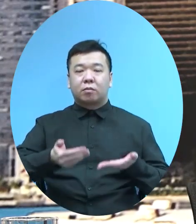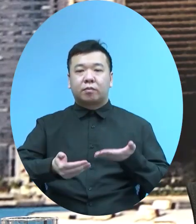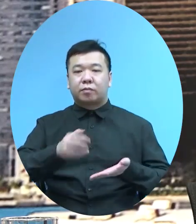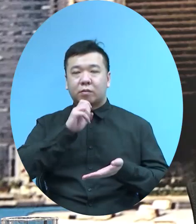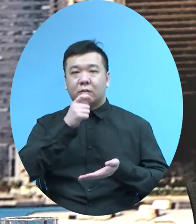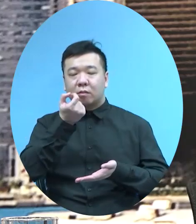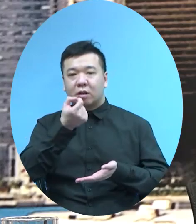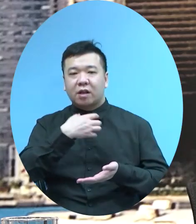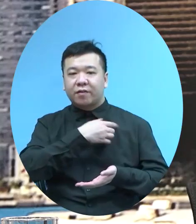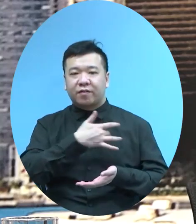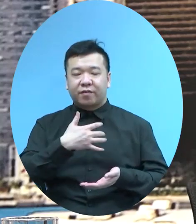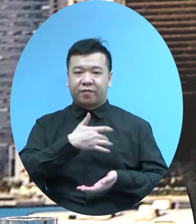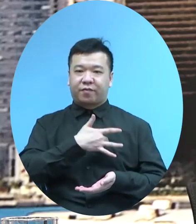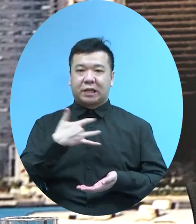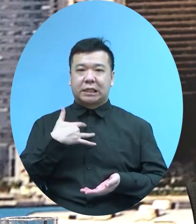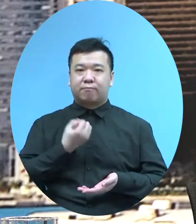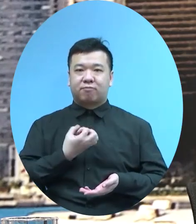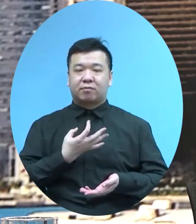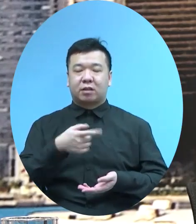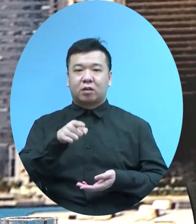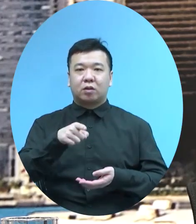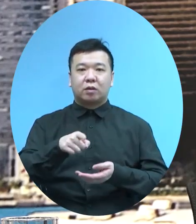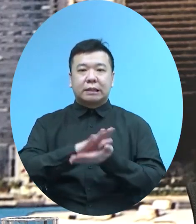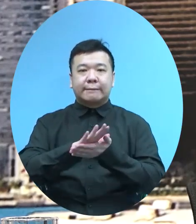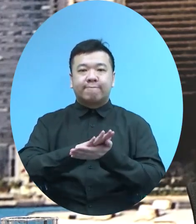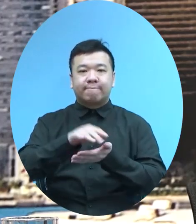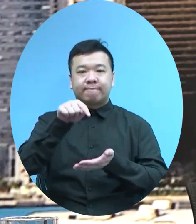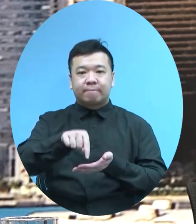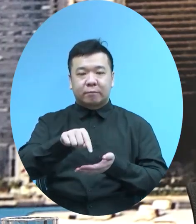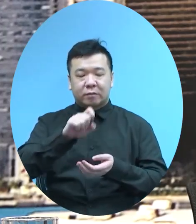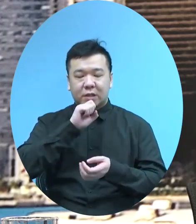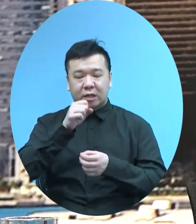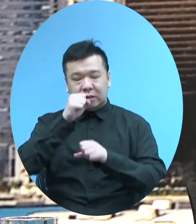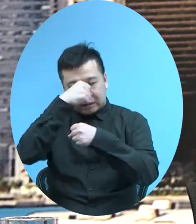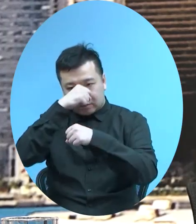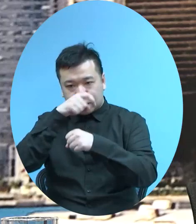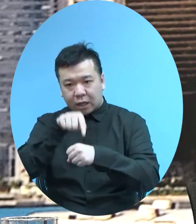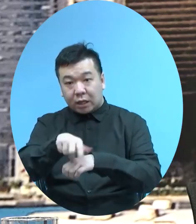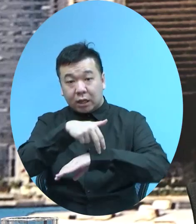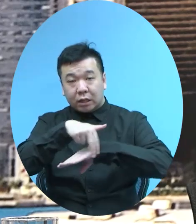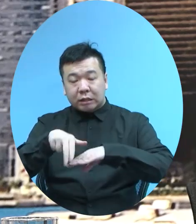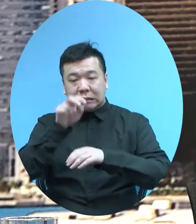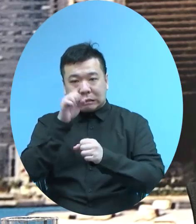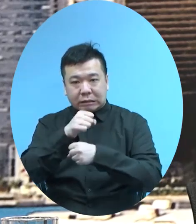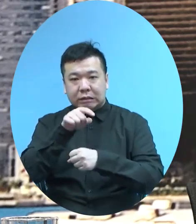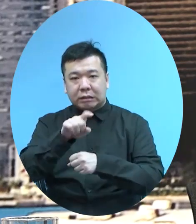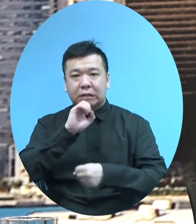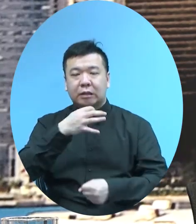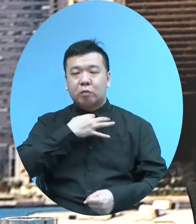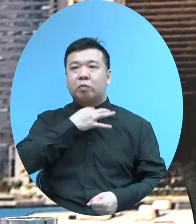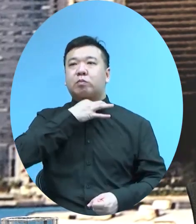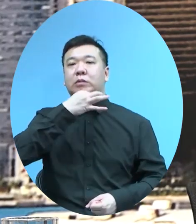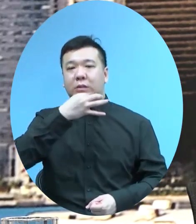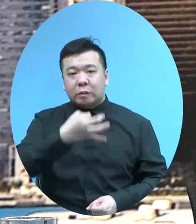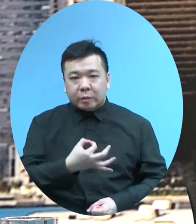輕微肺炎嘅個案嘅病人咧，我哋會幫佢推行嗰個檢測計劃啦，幫佢驗下咧一個深喉唾液，睇